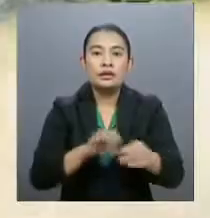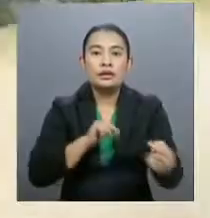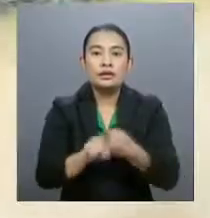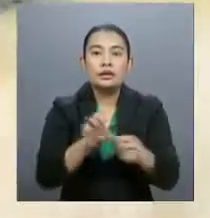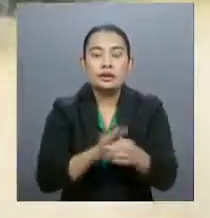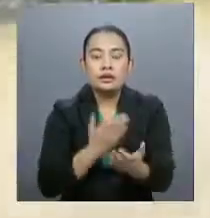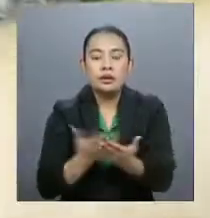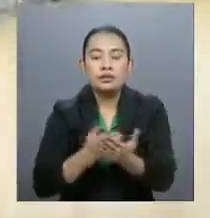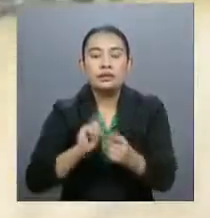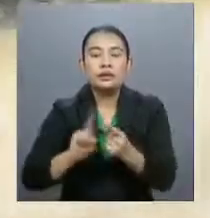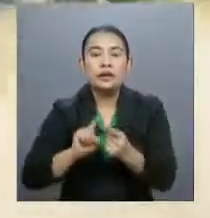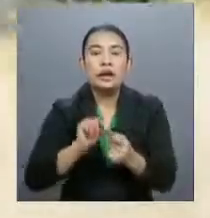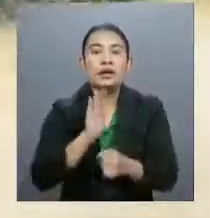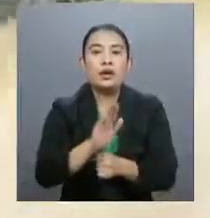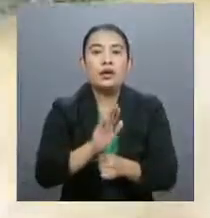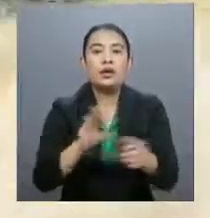ลผลิตค่ะ